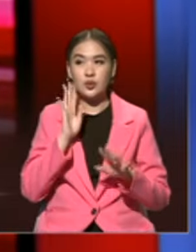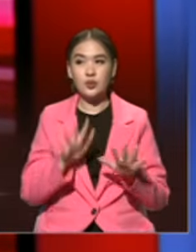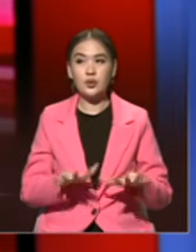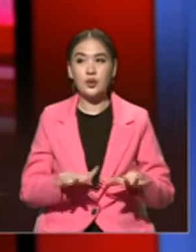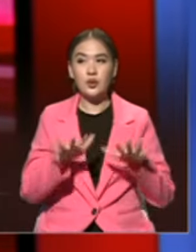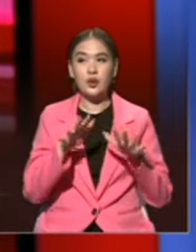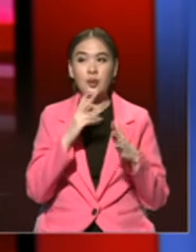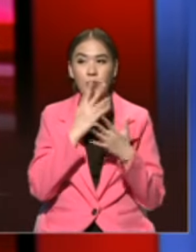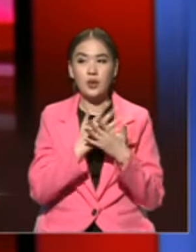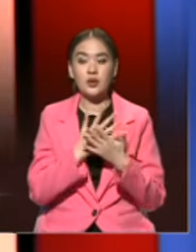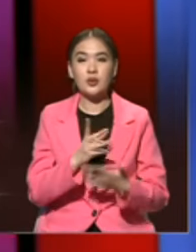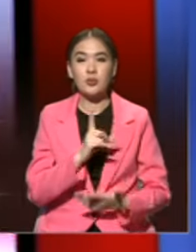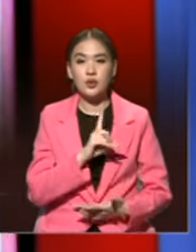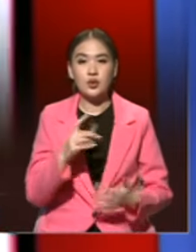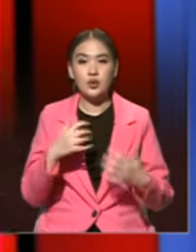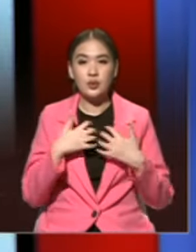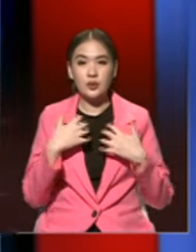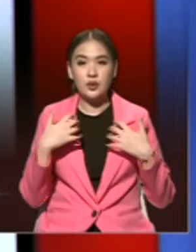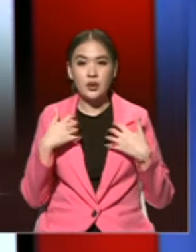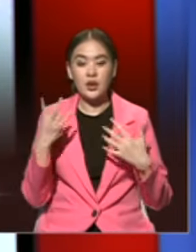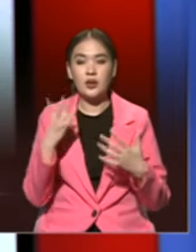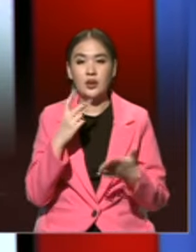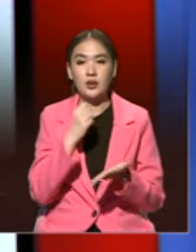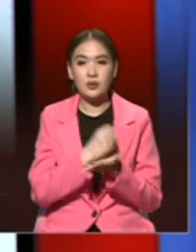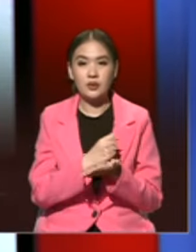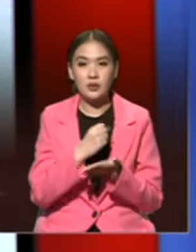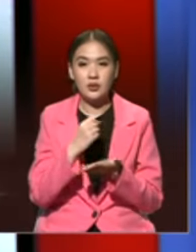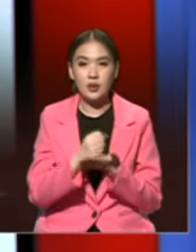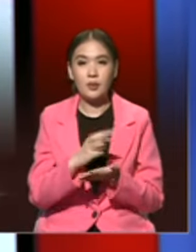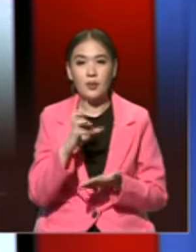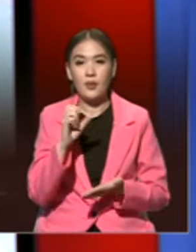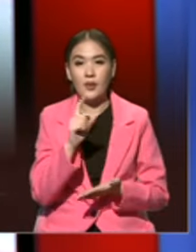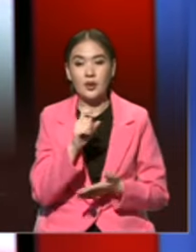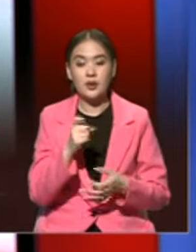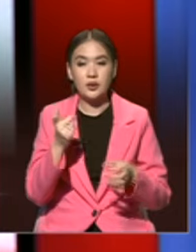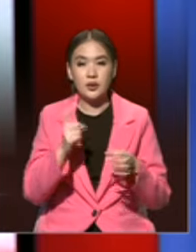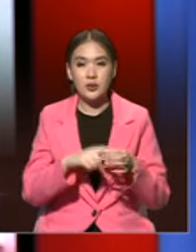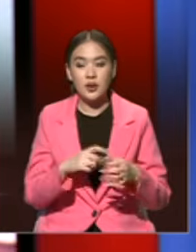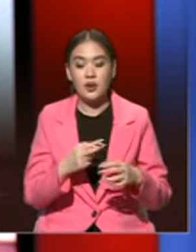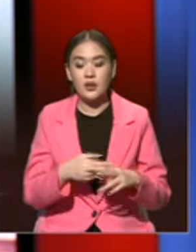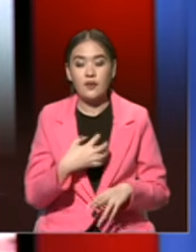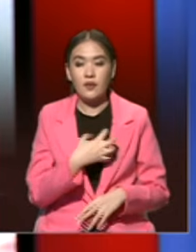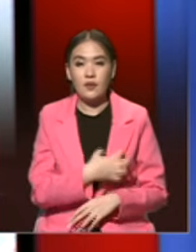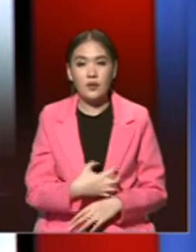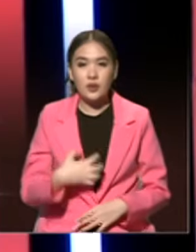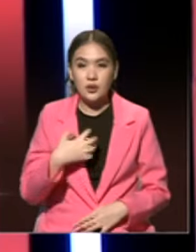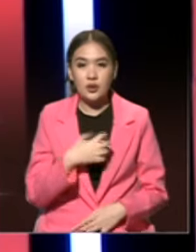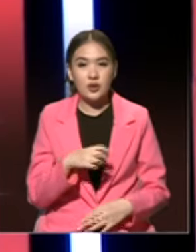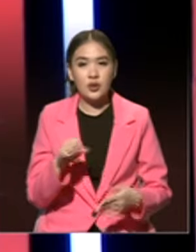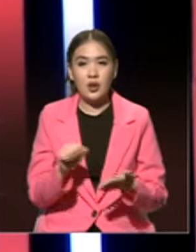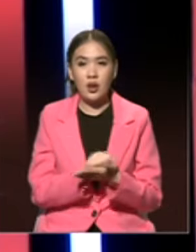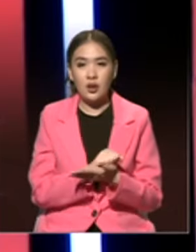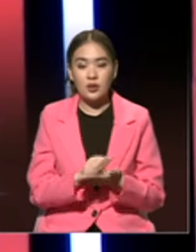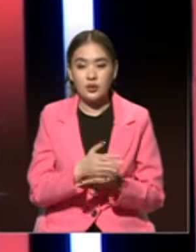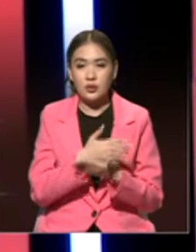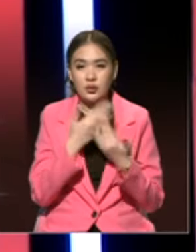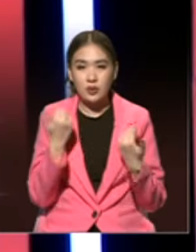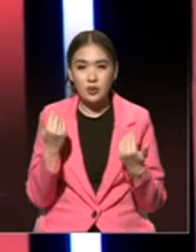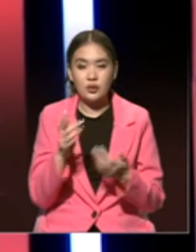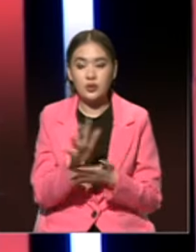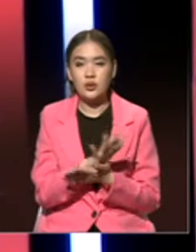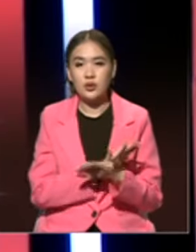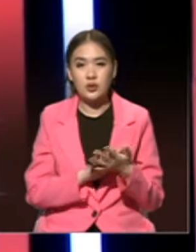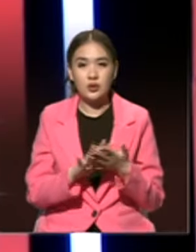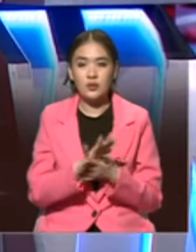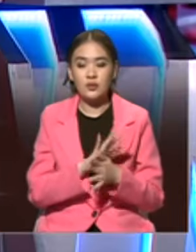көрсетті, малды бірдейлендіру, жаңағы базаға тіркеу, ол өте маңызды. Далада жүр, қағазда жоқ. Далада жүр,